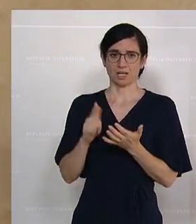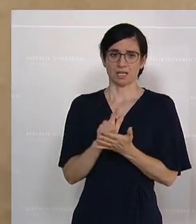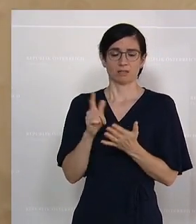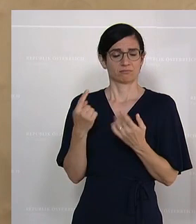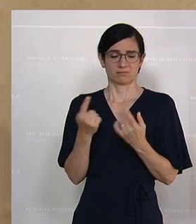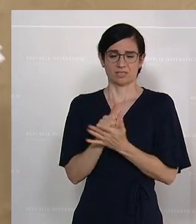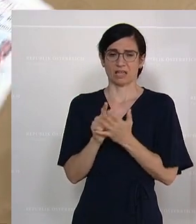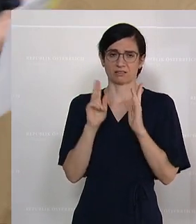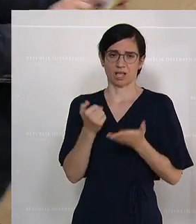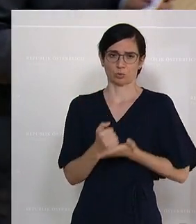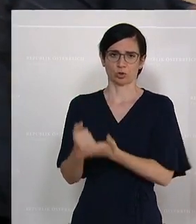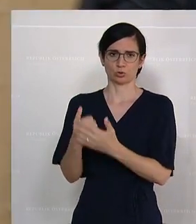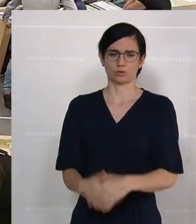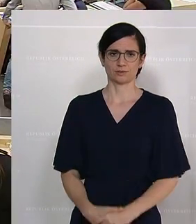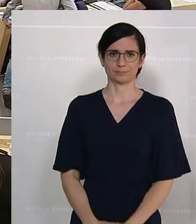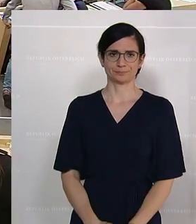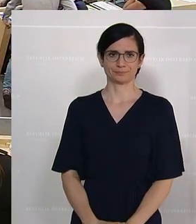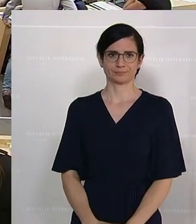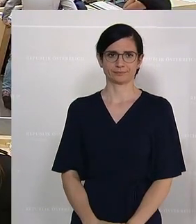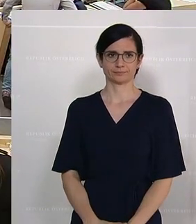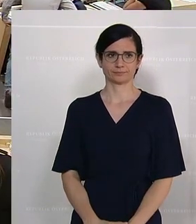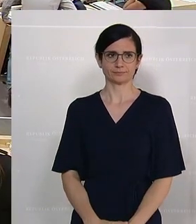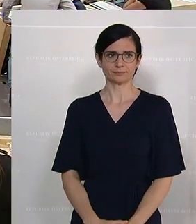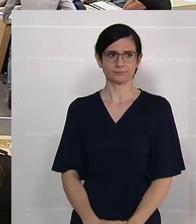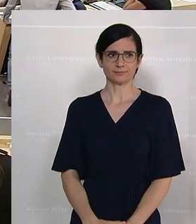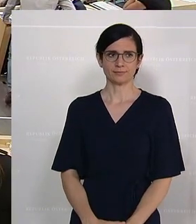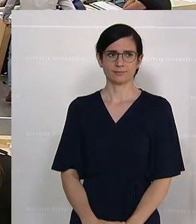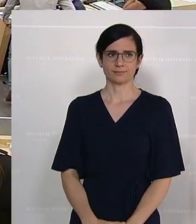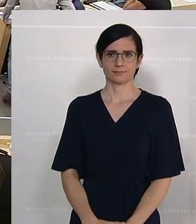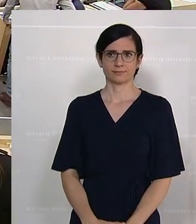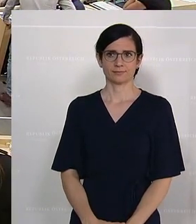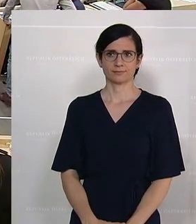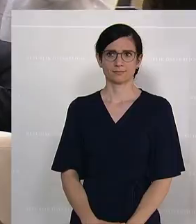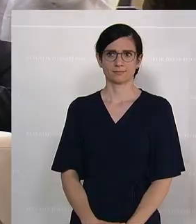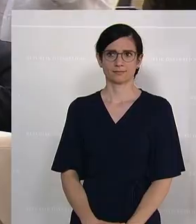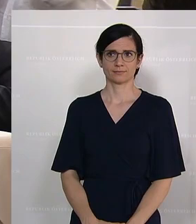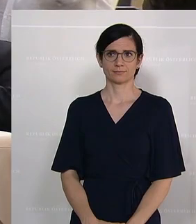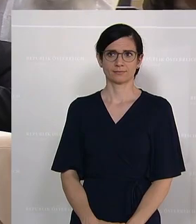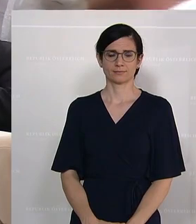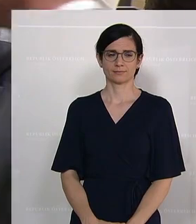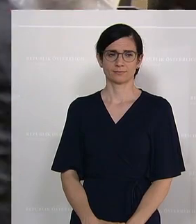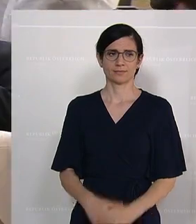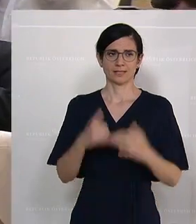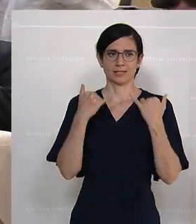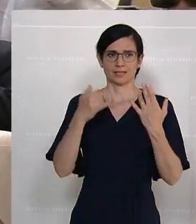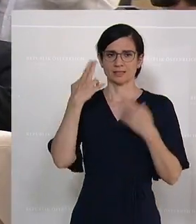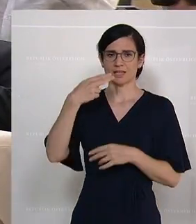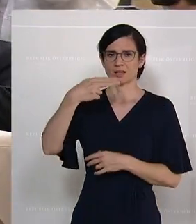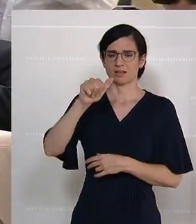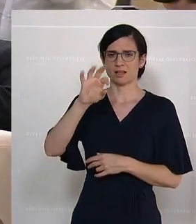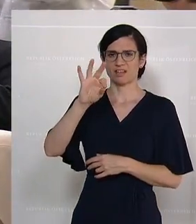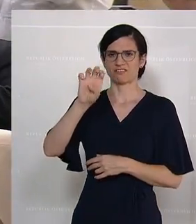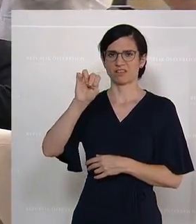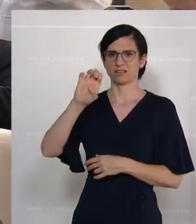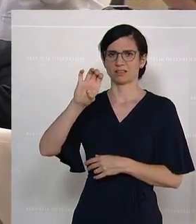kann philip kucher von der sp war dass er kritisiert die dramatische teuerung und dem umgang mit dem